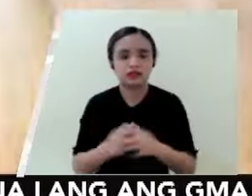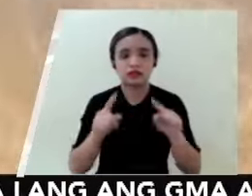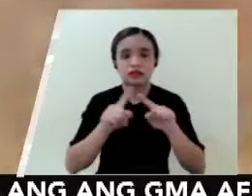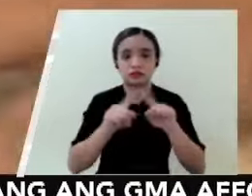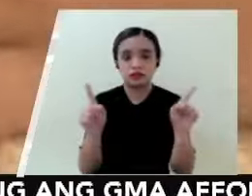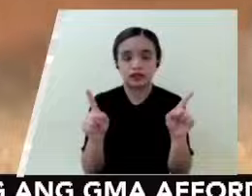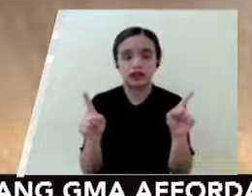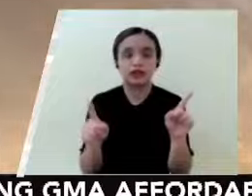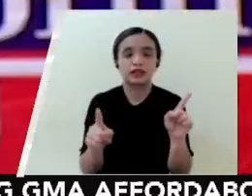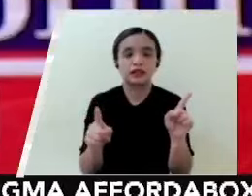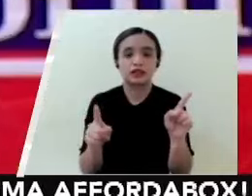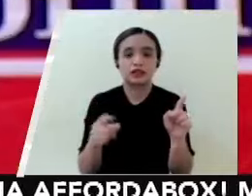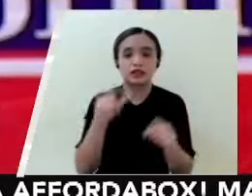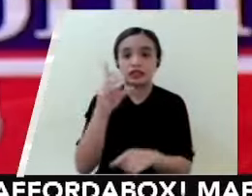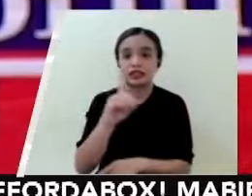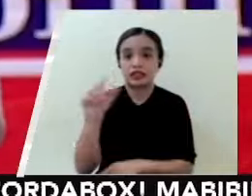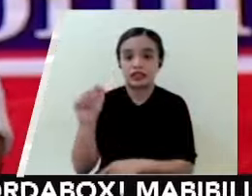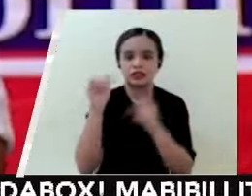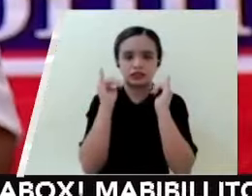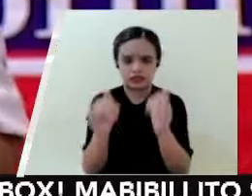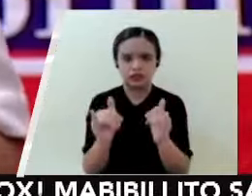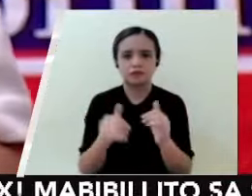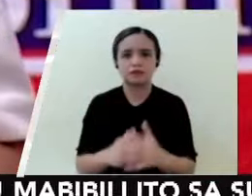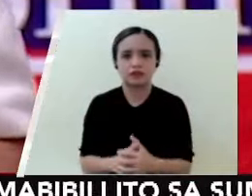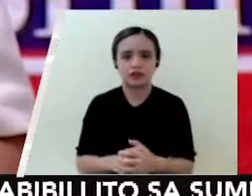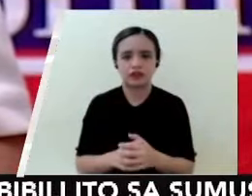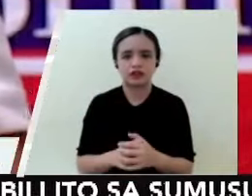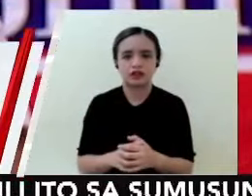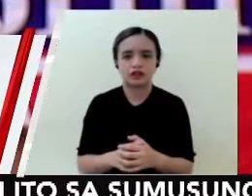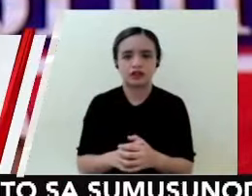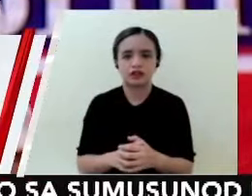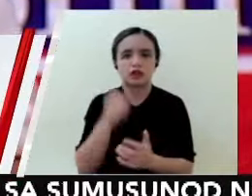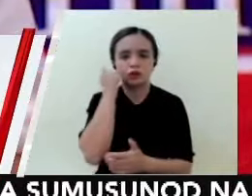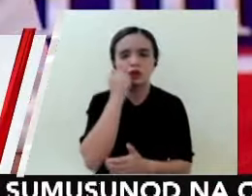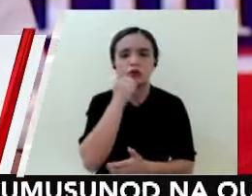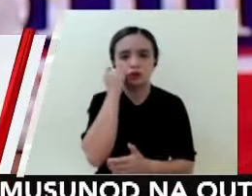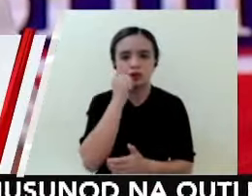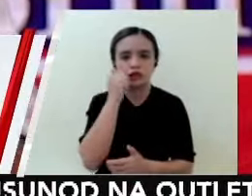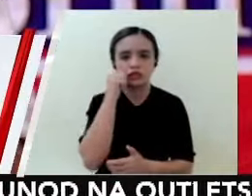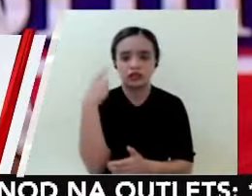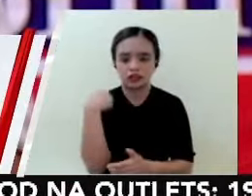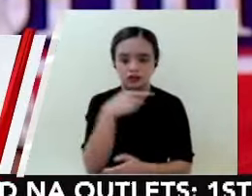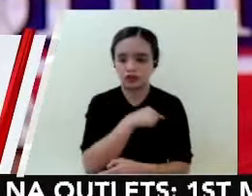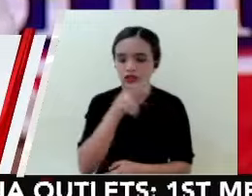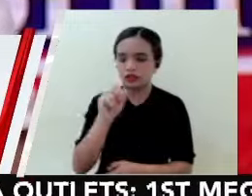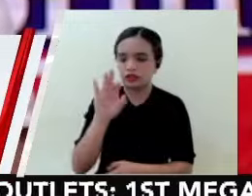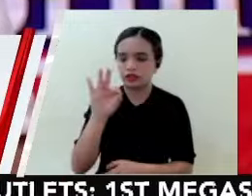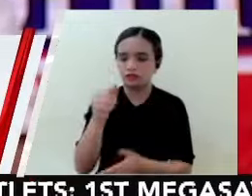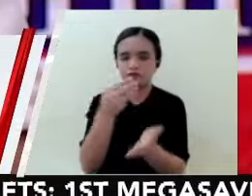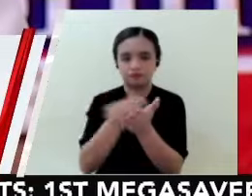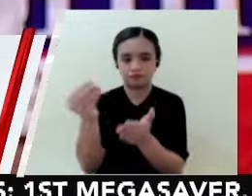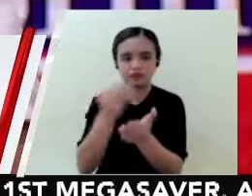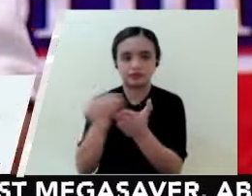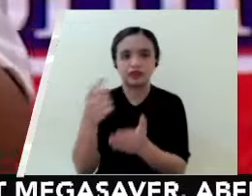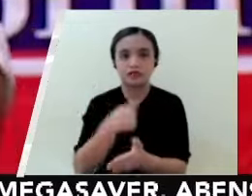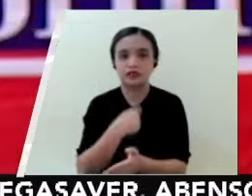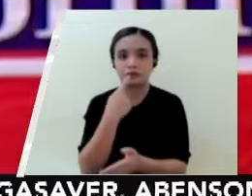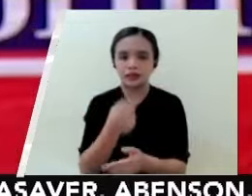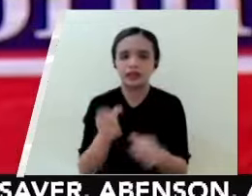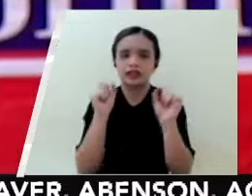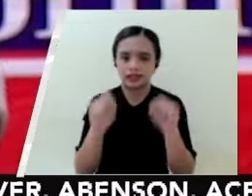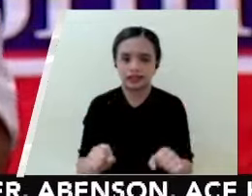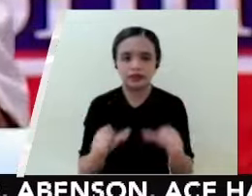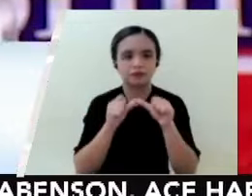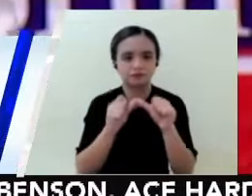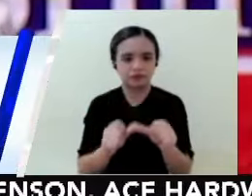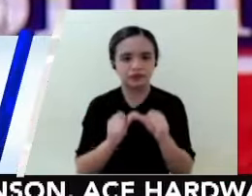ang DA. Regularly naman pong bumibili ang ating NFA. So sabi nga natin, sustainable siya. Kasi